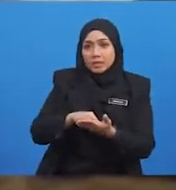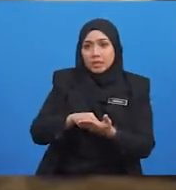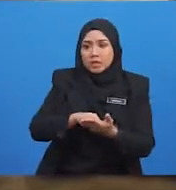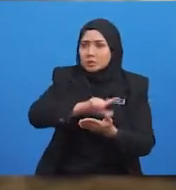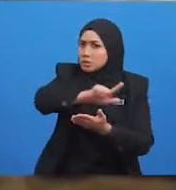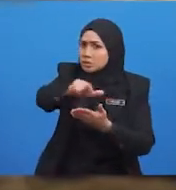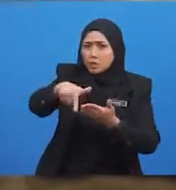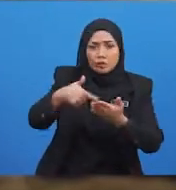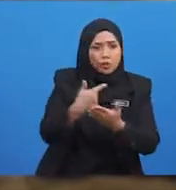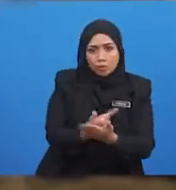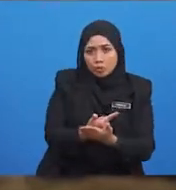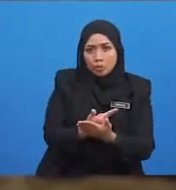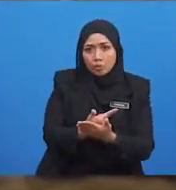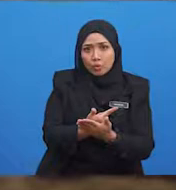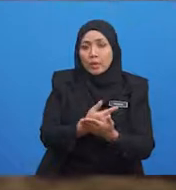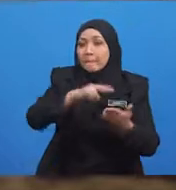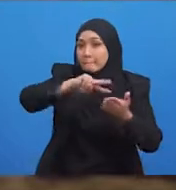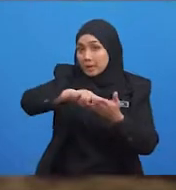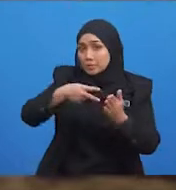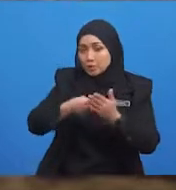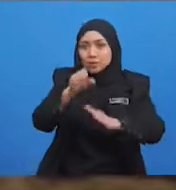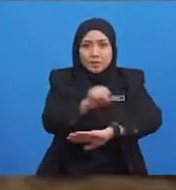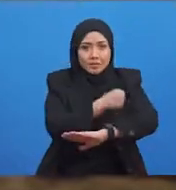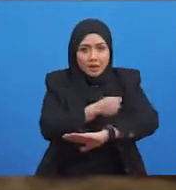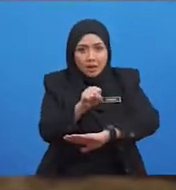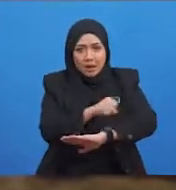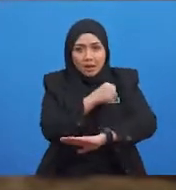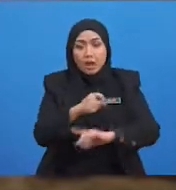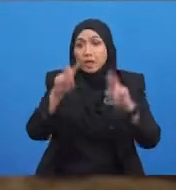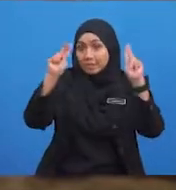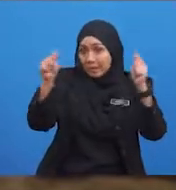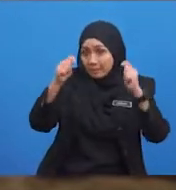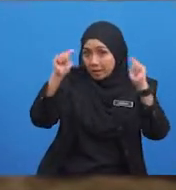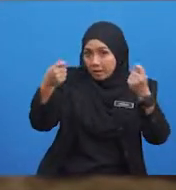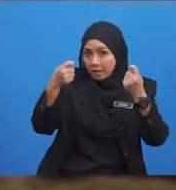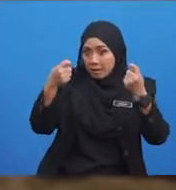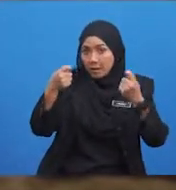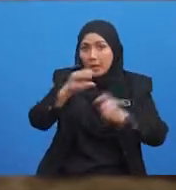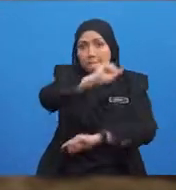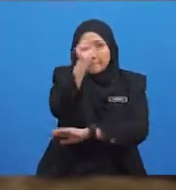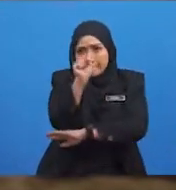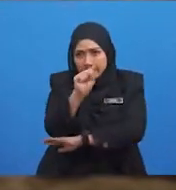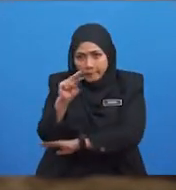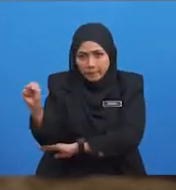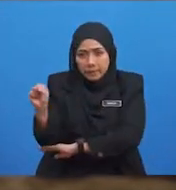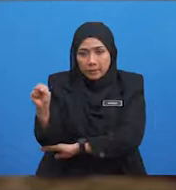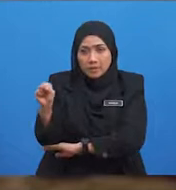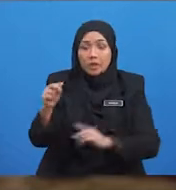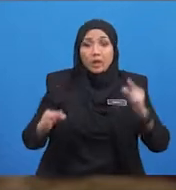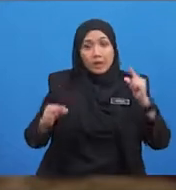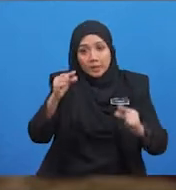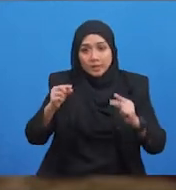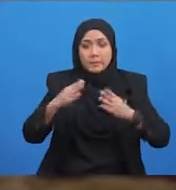menyeluruh, termasuklah maksud sajak, tema, persoalan, gaya